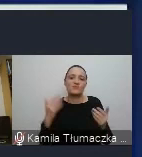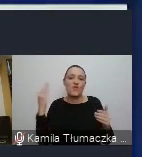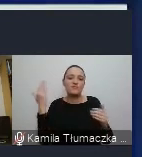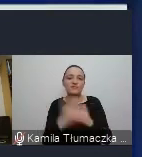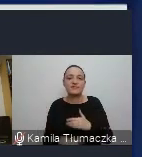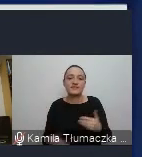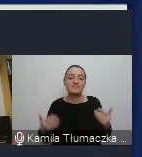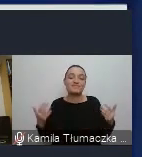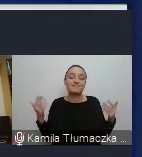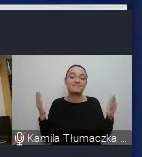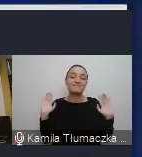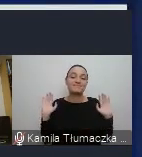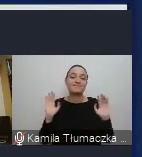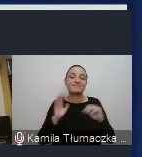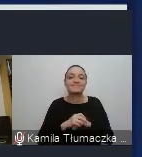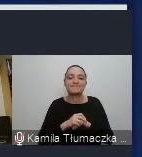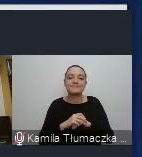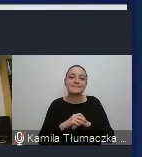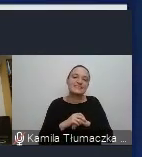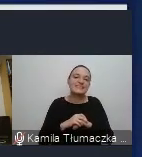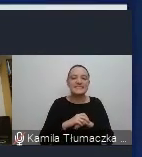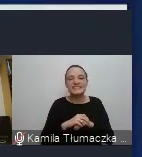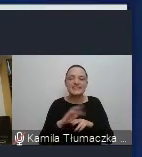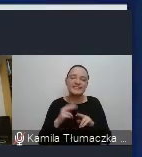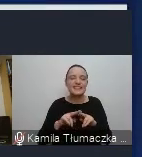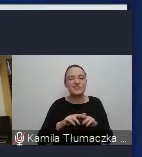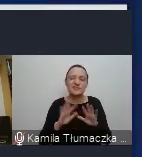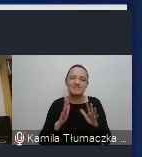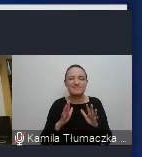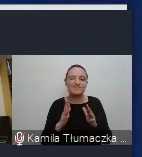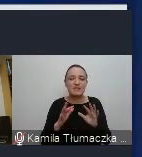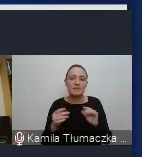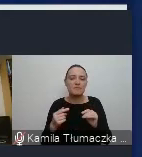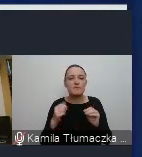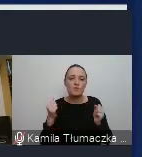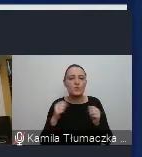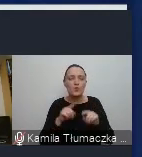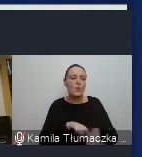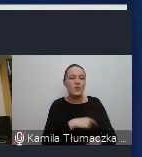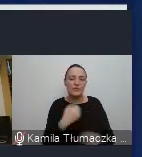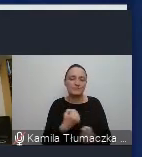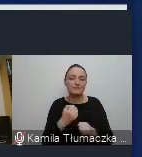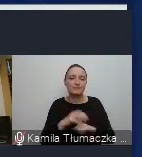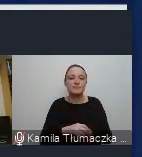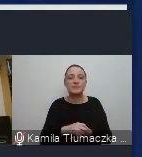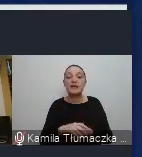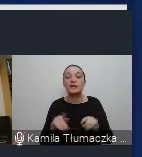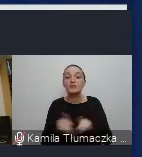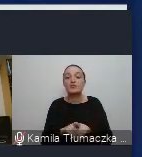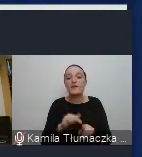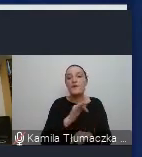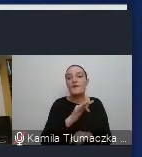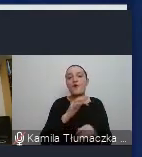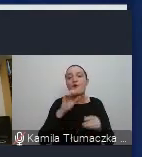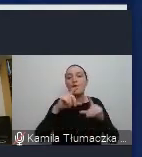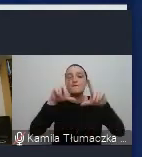W związku z tym no nie było to narzędzie, które mi jakoś bardzo posłużyło. No oczywiście przydaje się fotoedytor, taki i w